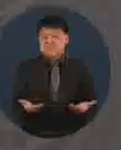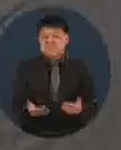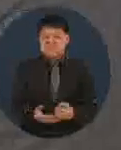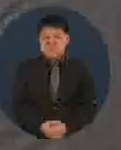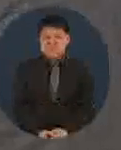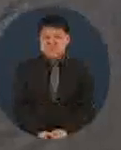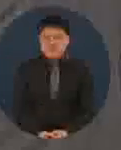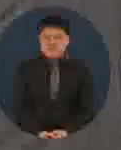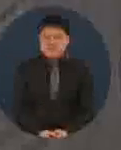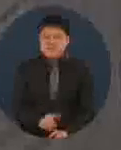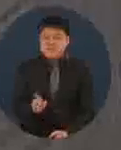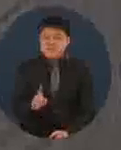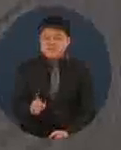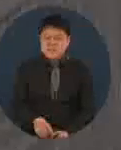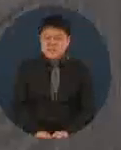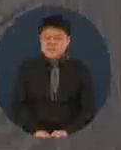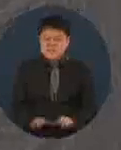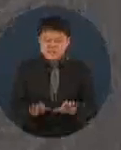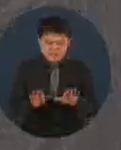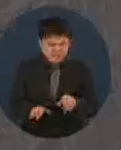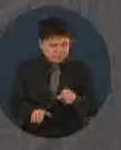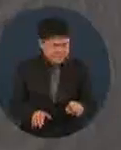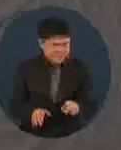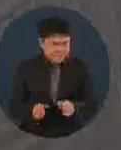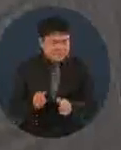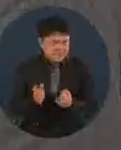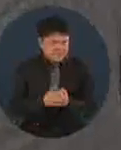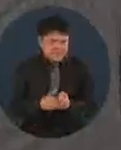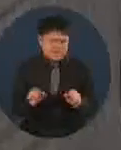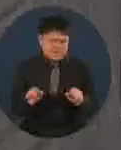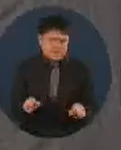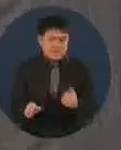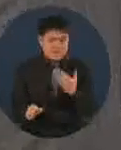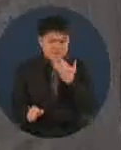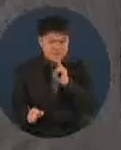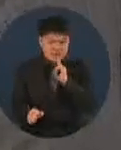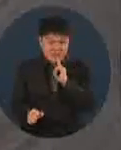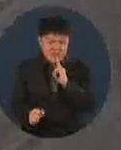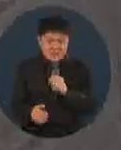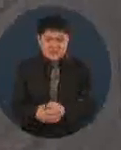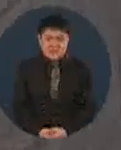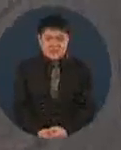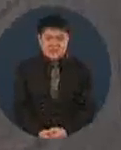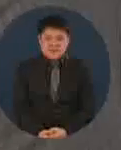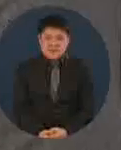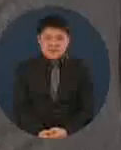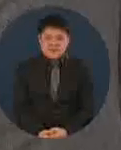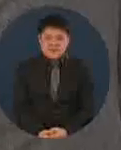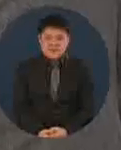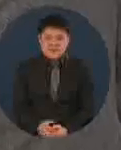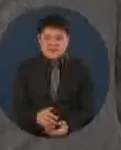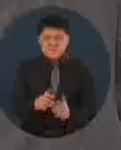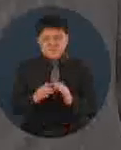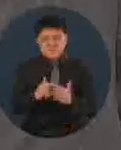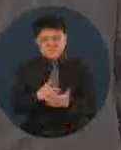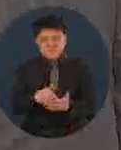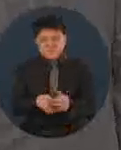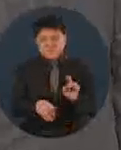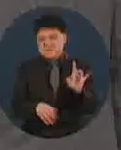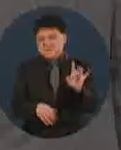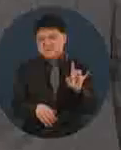함격이니까요. 네, 그래서 지금은 그수 때문에 살아갑니다. 아니면 참고로 꼭 하셔야 돼요. 이거 한 집밖에 안 나와. 후수한